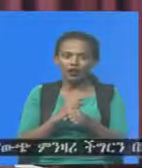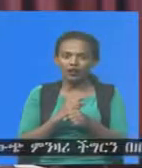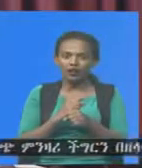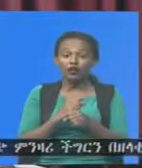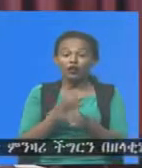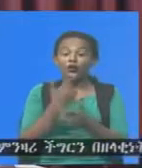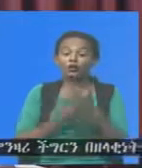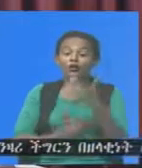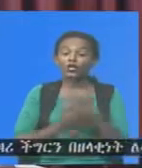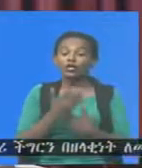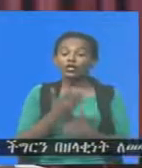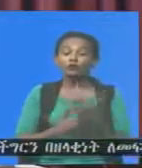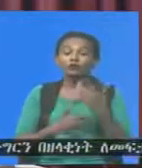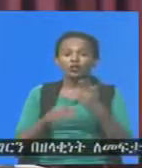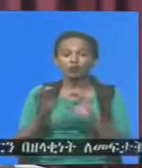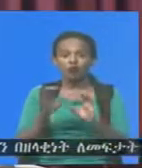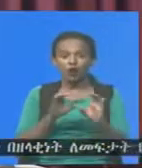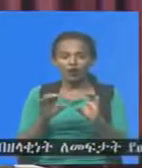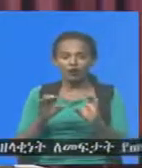ውይይት ተካሂዷል።